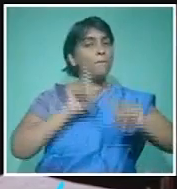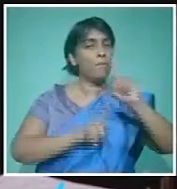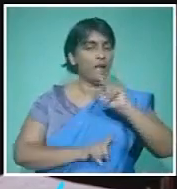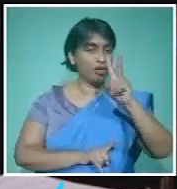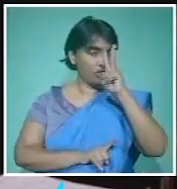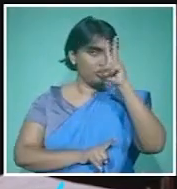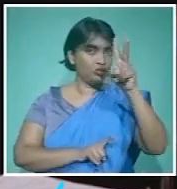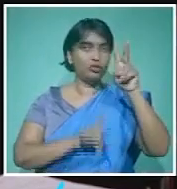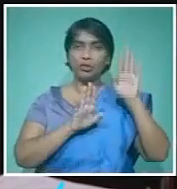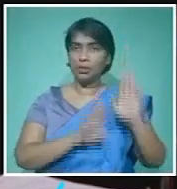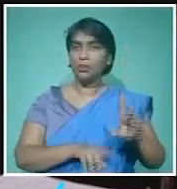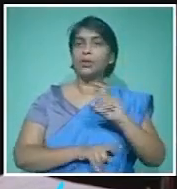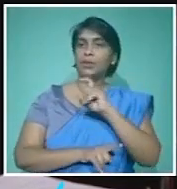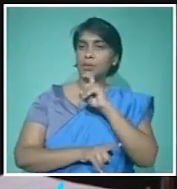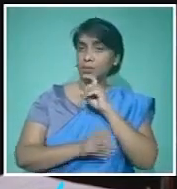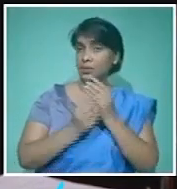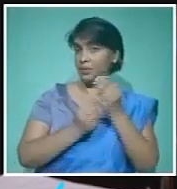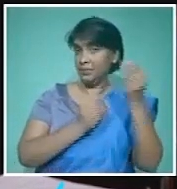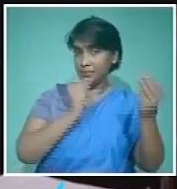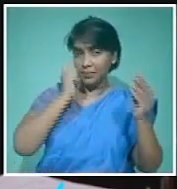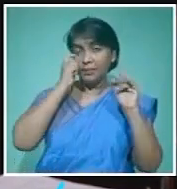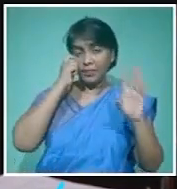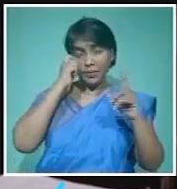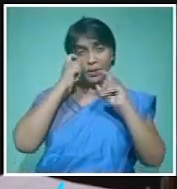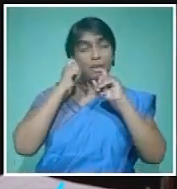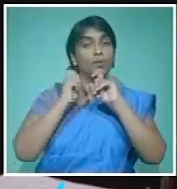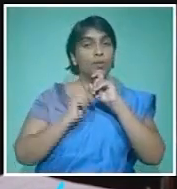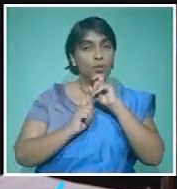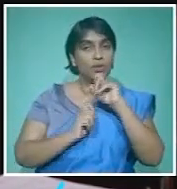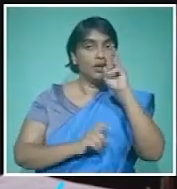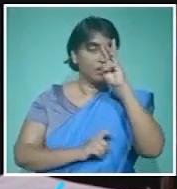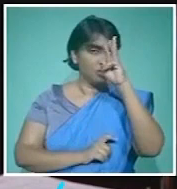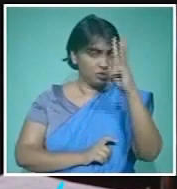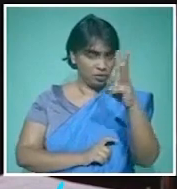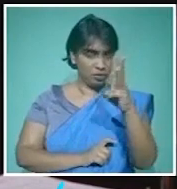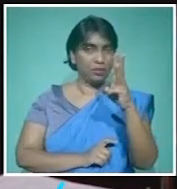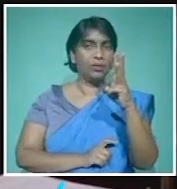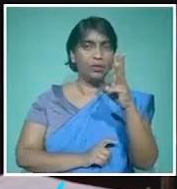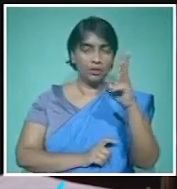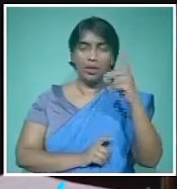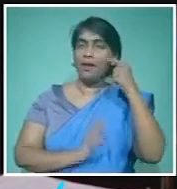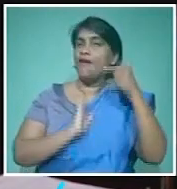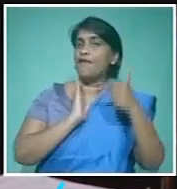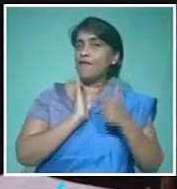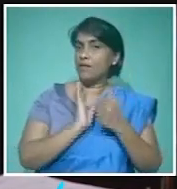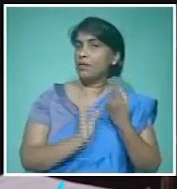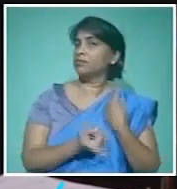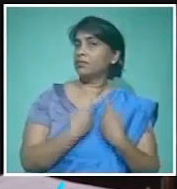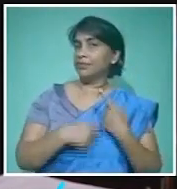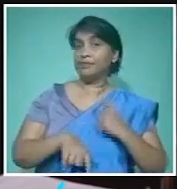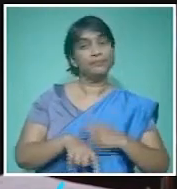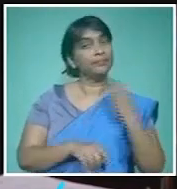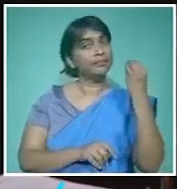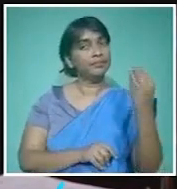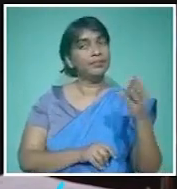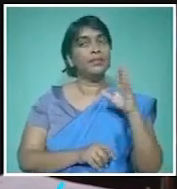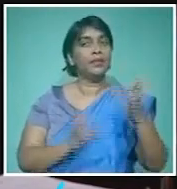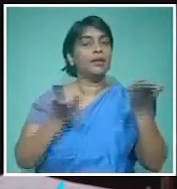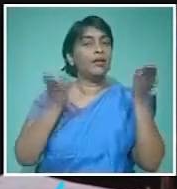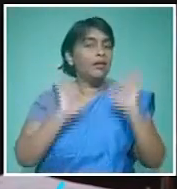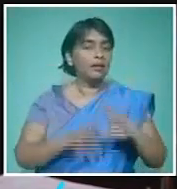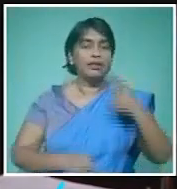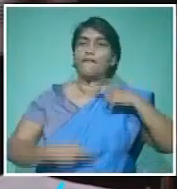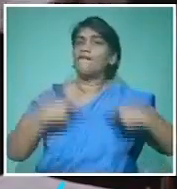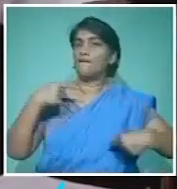දෙකක් ඇතුළත අධිකරණයට යන්න අවස්ථාව දීලා අධිකරණයට සති තුනක් ඒ විභාග කිරීමට අවස්ථාව ලබා දීලා අපිට විවාද